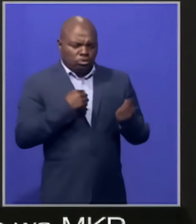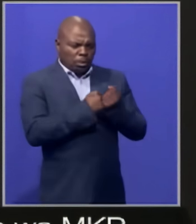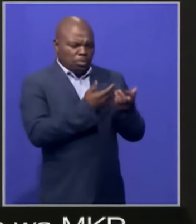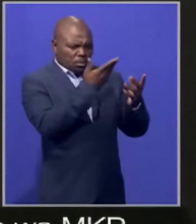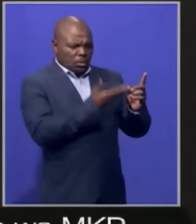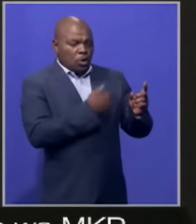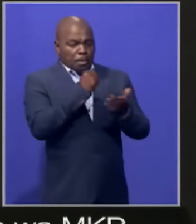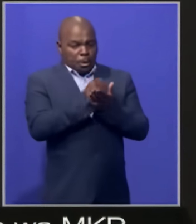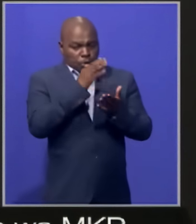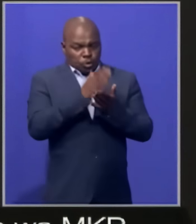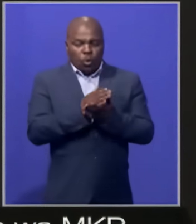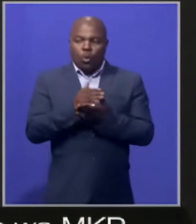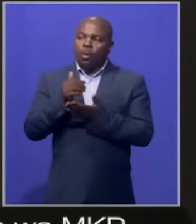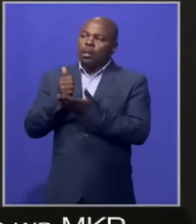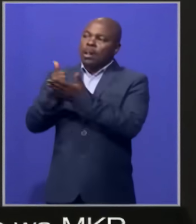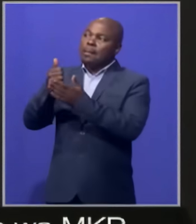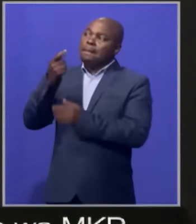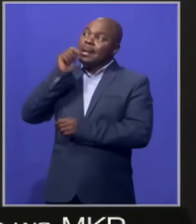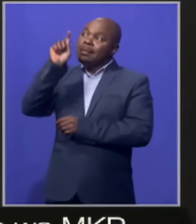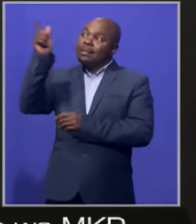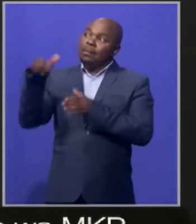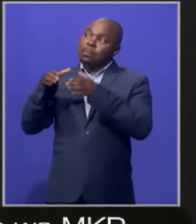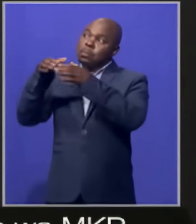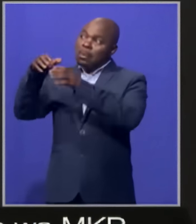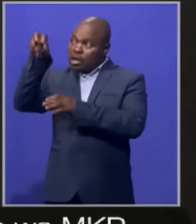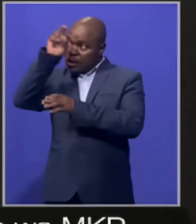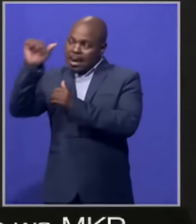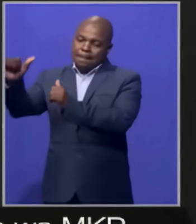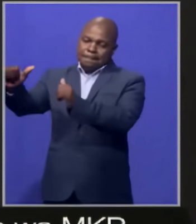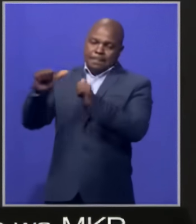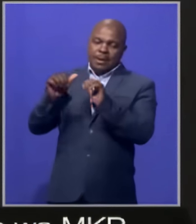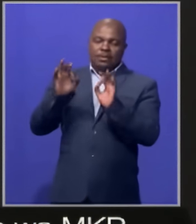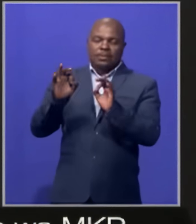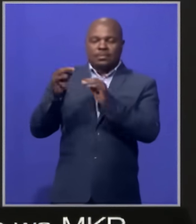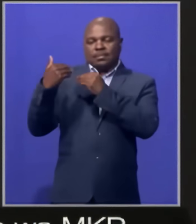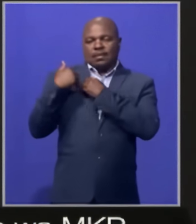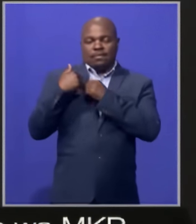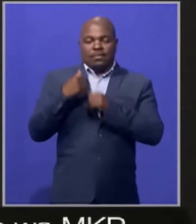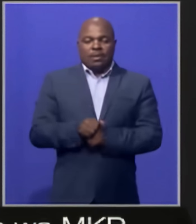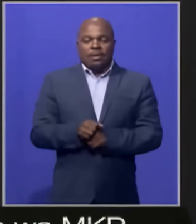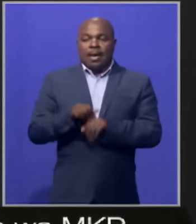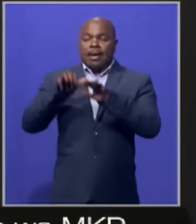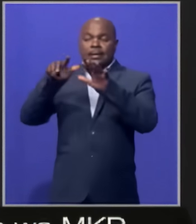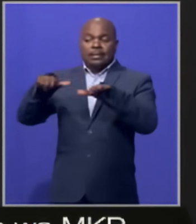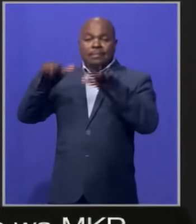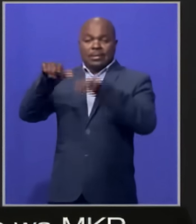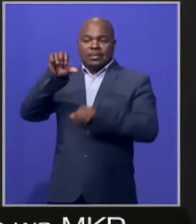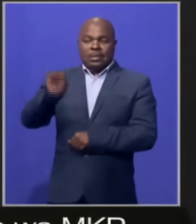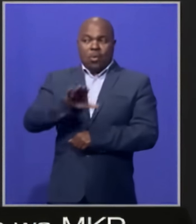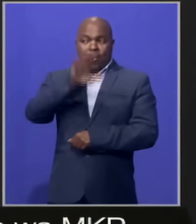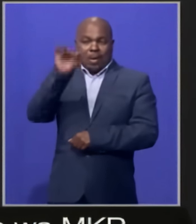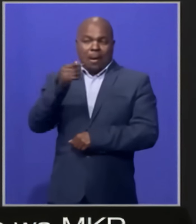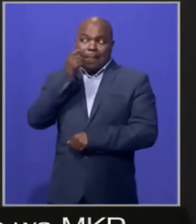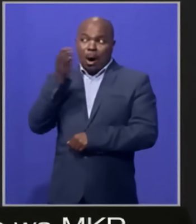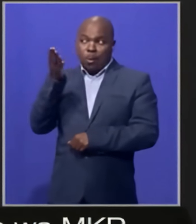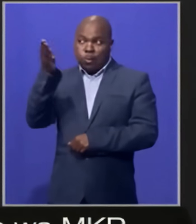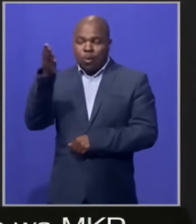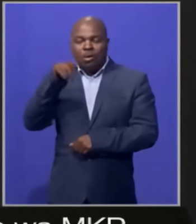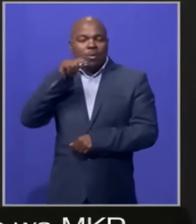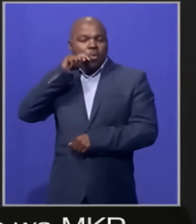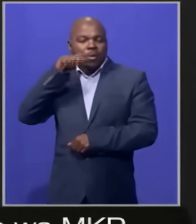banna bao ba boa gae ba bolokegile. O dumela gore banna bao ba maAfrika Borwa ba 17 ba kgagetšwe dintweng tša